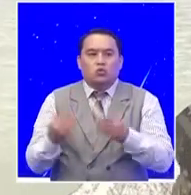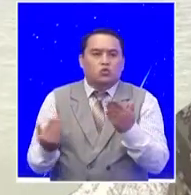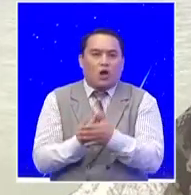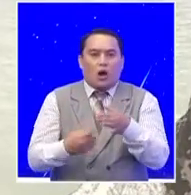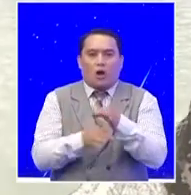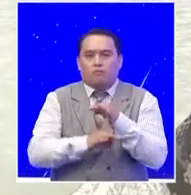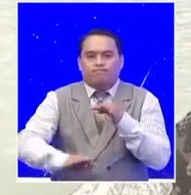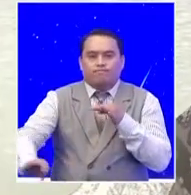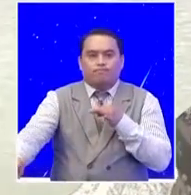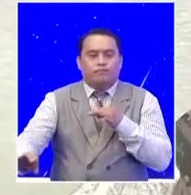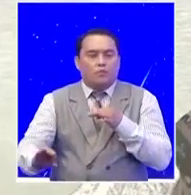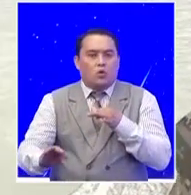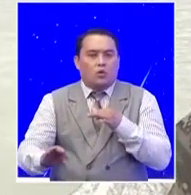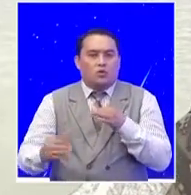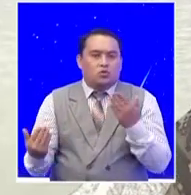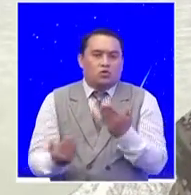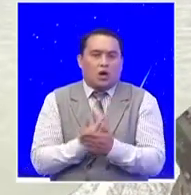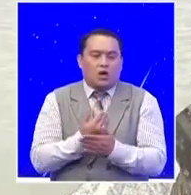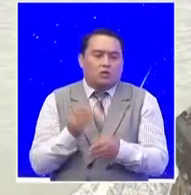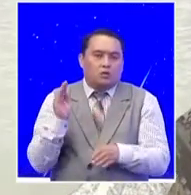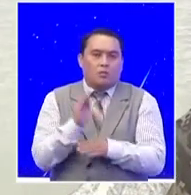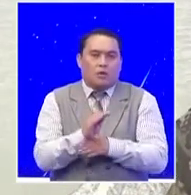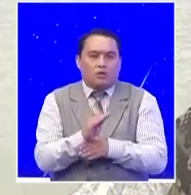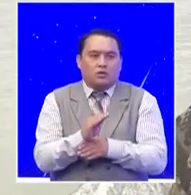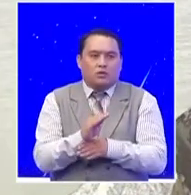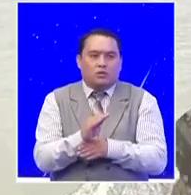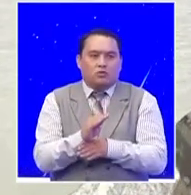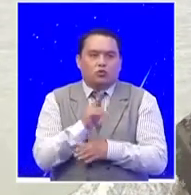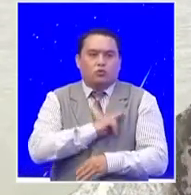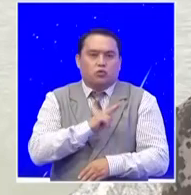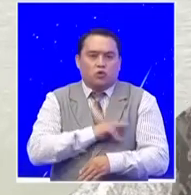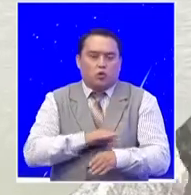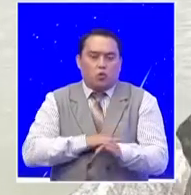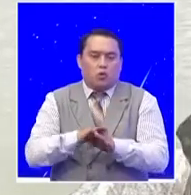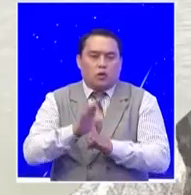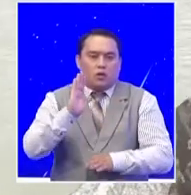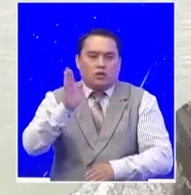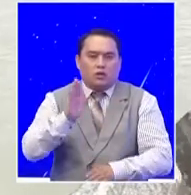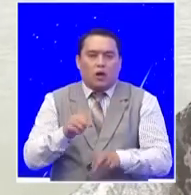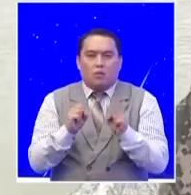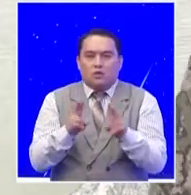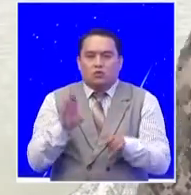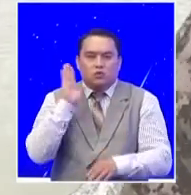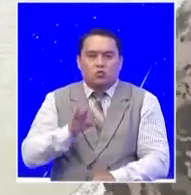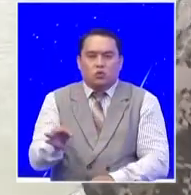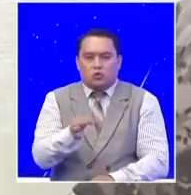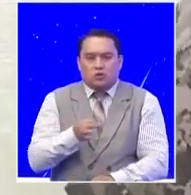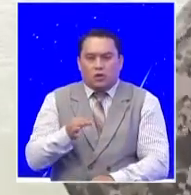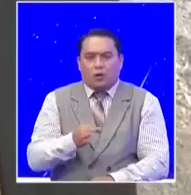қосылады, жаңадан сифондар қосылады, и жару жұмыстар жүргіледі осы көлдерді, қауіпті көлдерді.